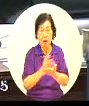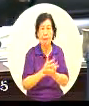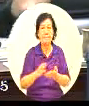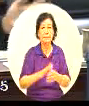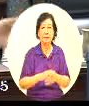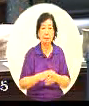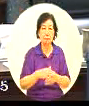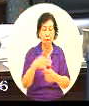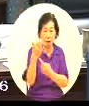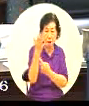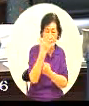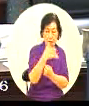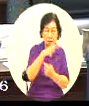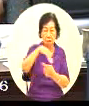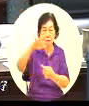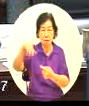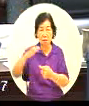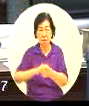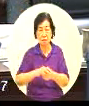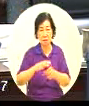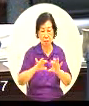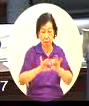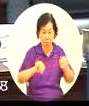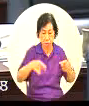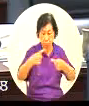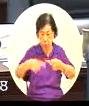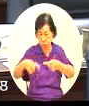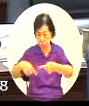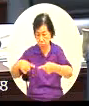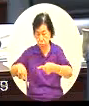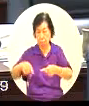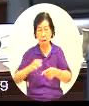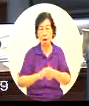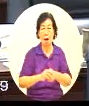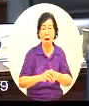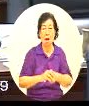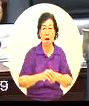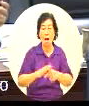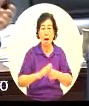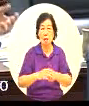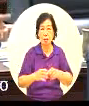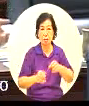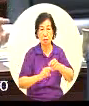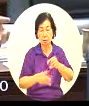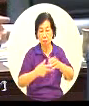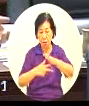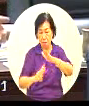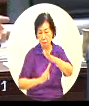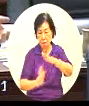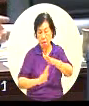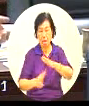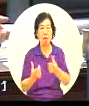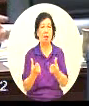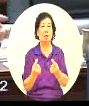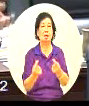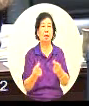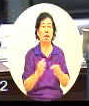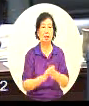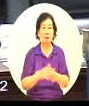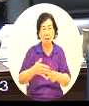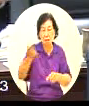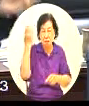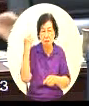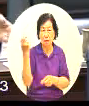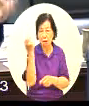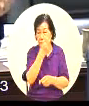岐山断层，规日暮不能岐山断层，包括国道七号嘛是岐山断层。啊，为什么恁早不会发现？遐我